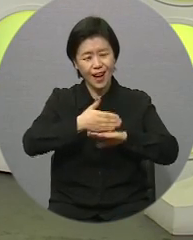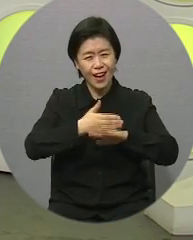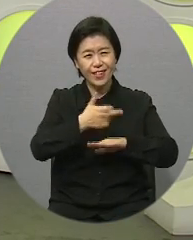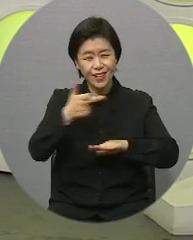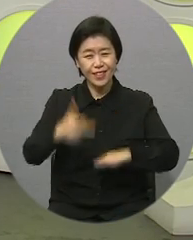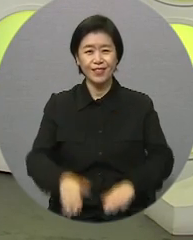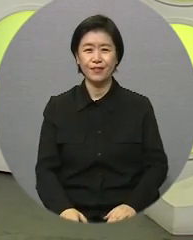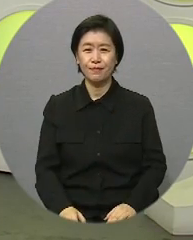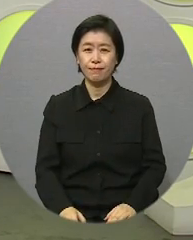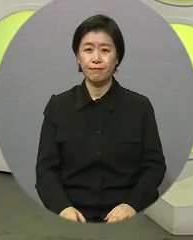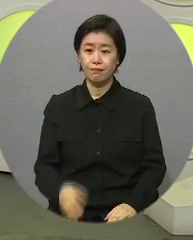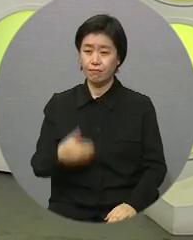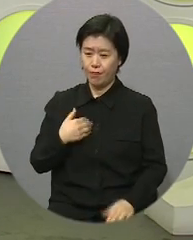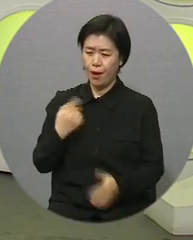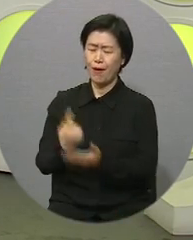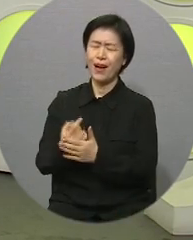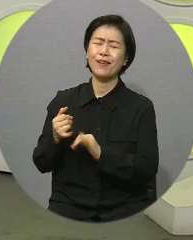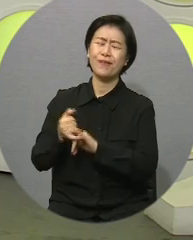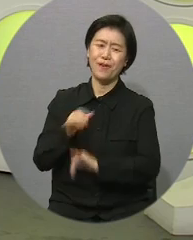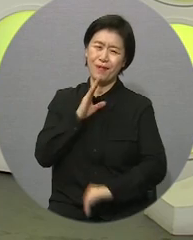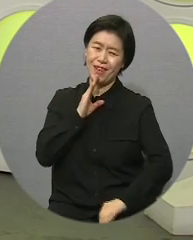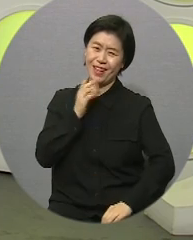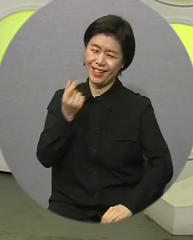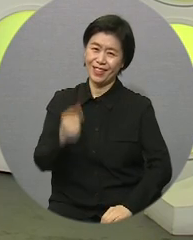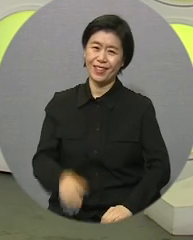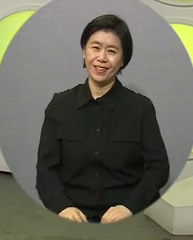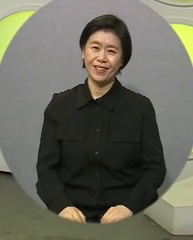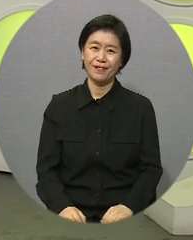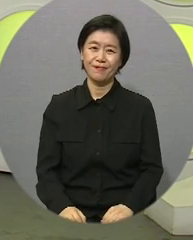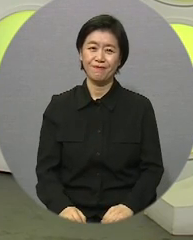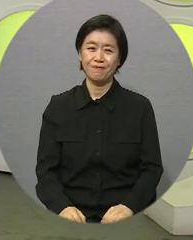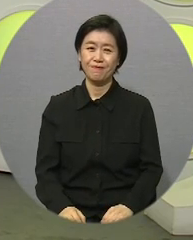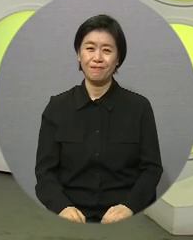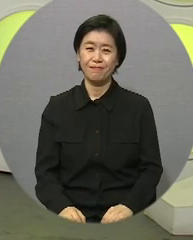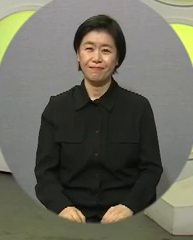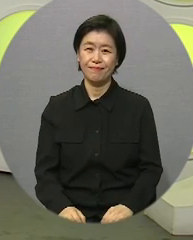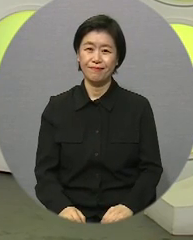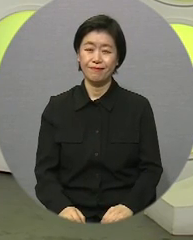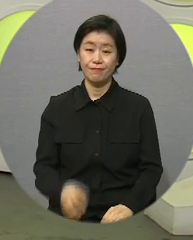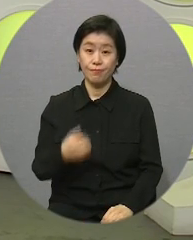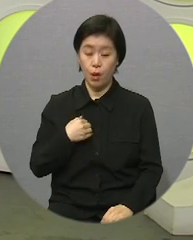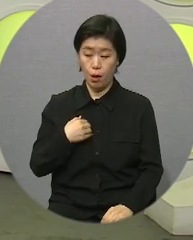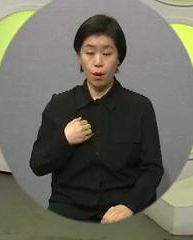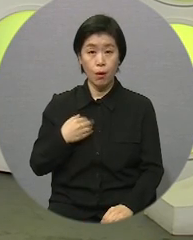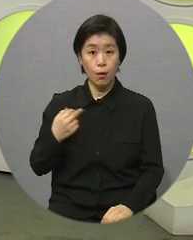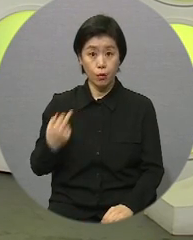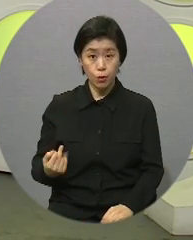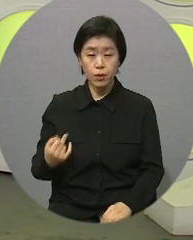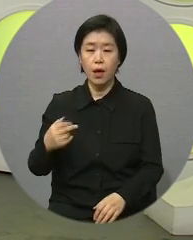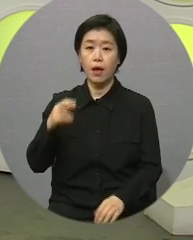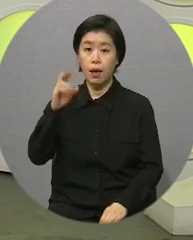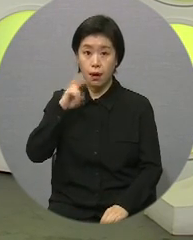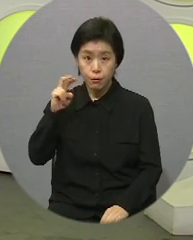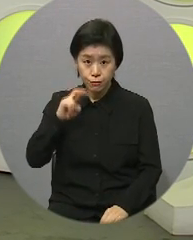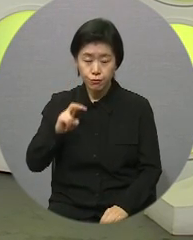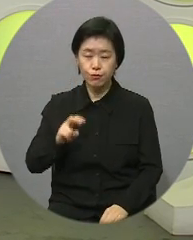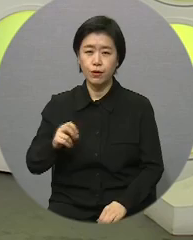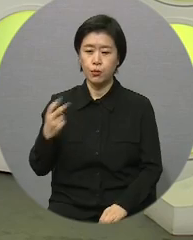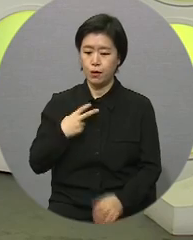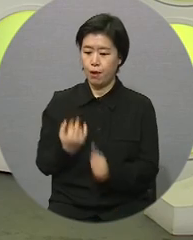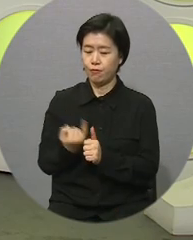감사드립니다 안 나올 수가 없어요 아 그 내 동생 가수 아네 뭐 집사람이